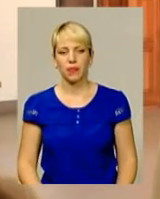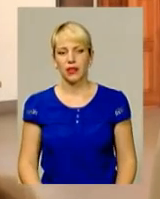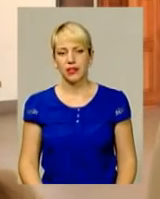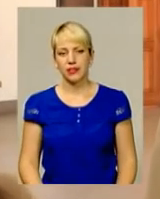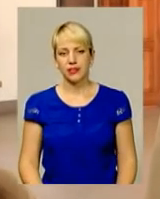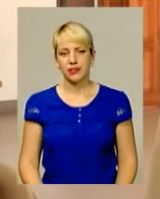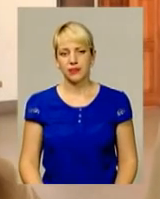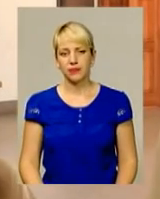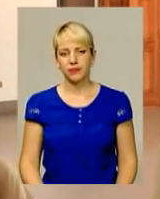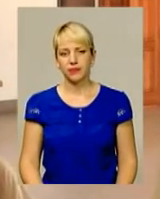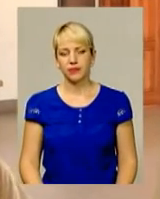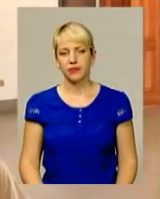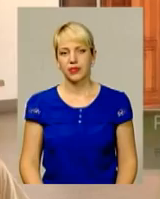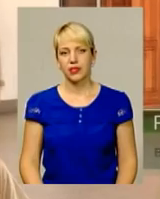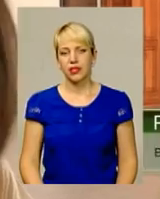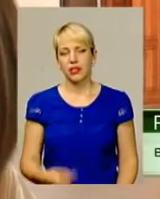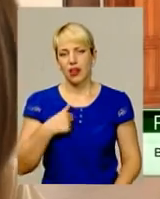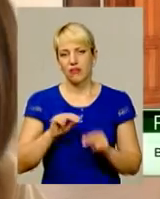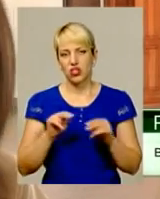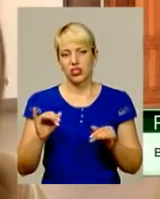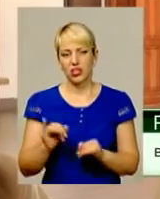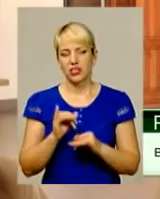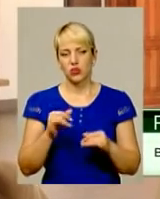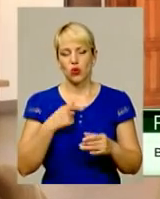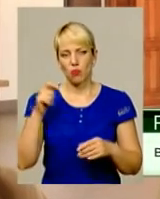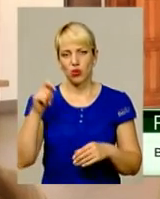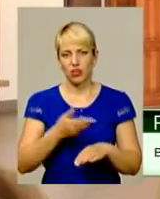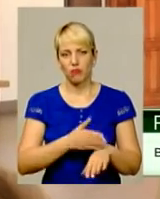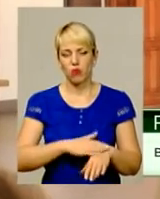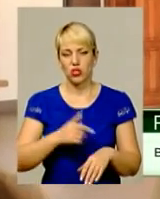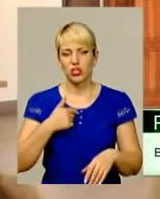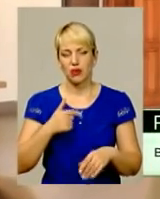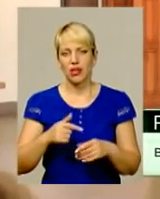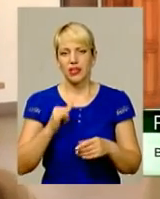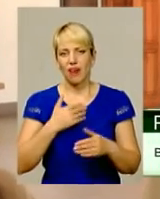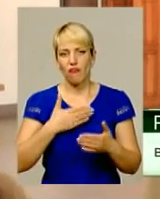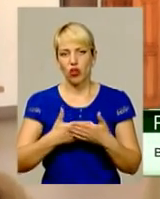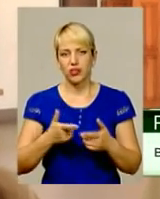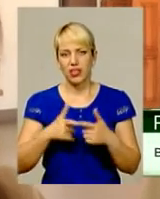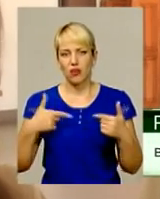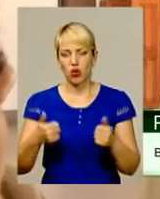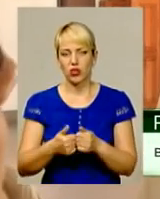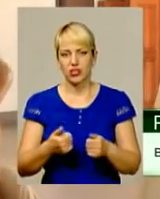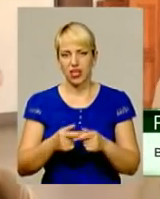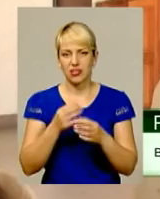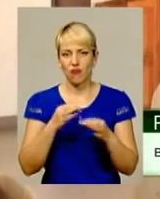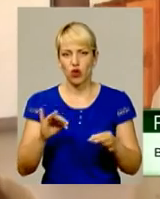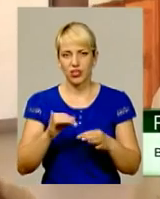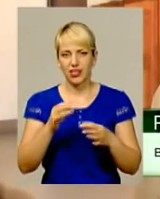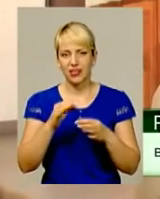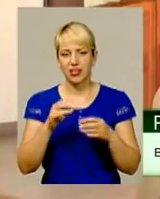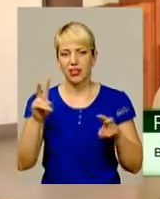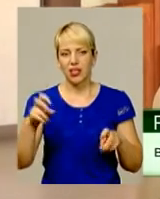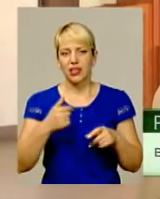навчителем історії. Я вчитель історії, приїхав з Польщі, з міста Хелм. Я волонтер Варшавської організації «Вольність і демократія». Тут, у вашому